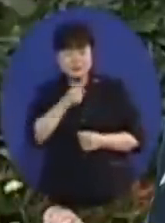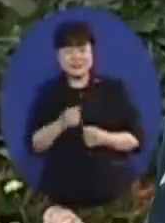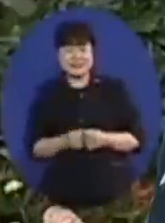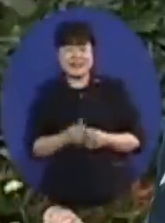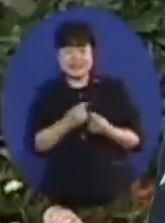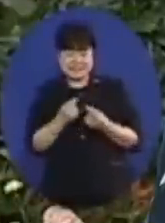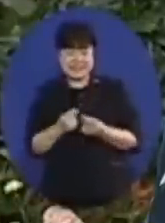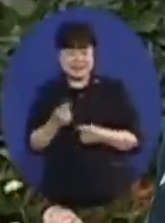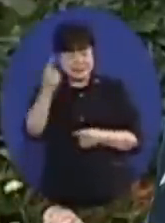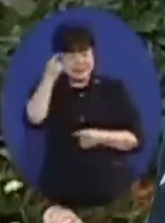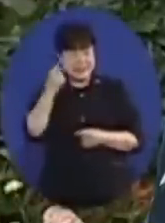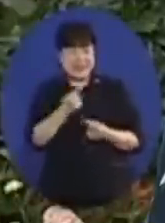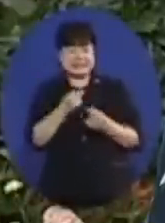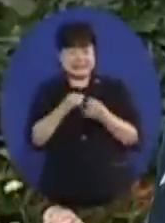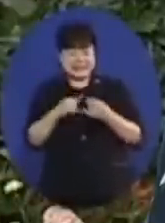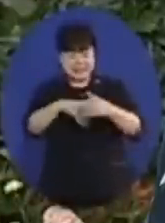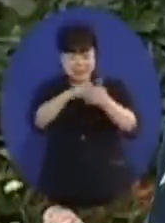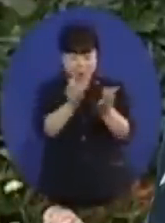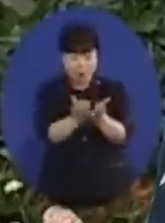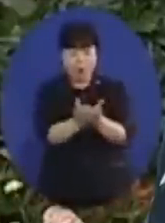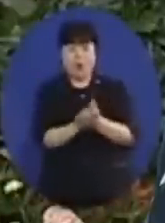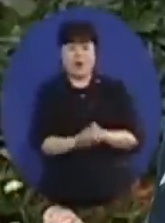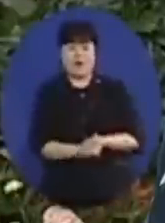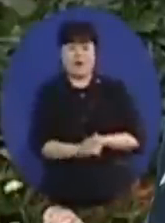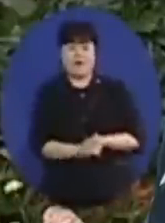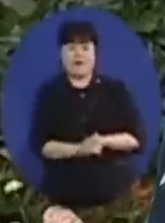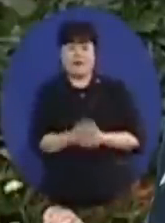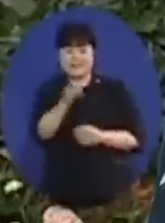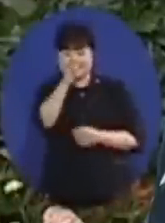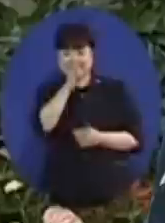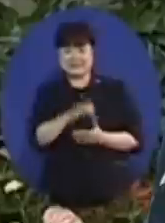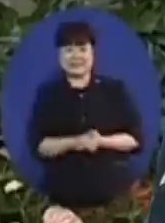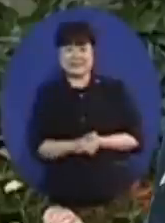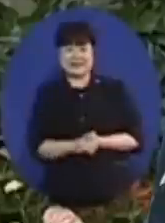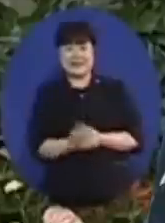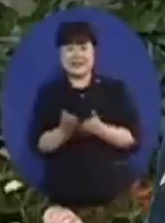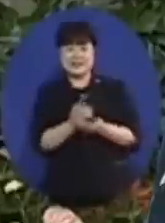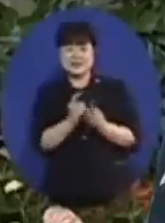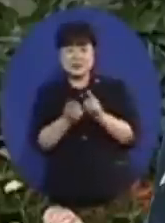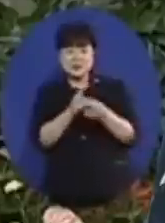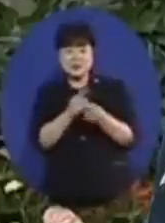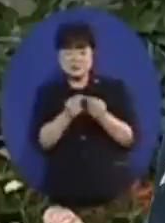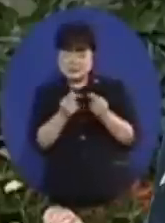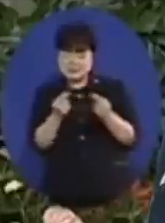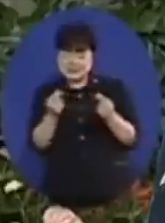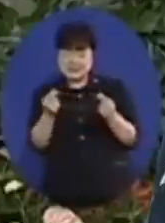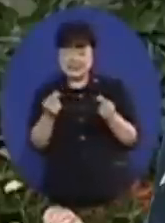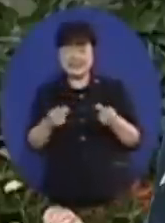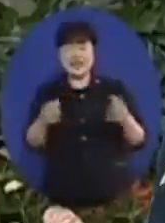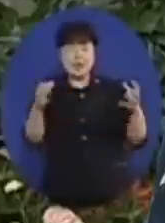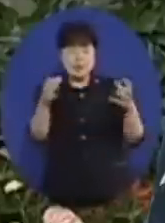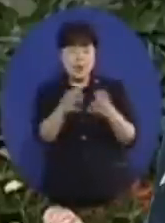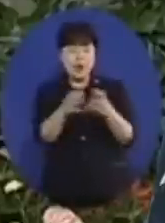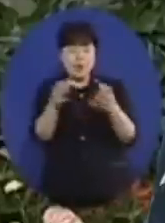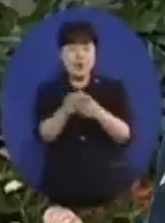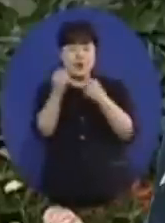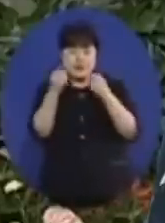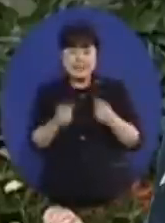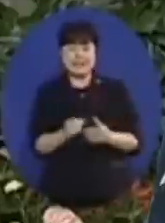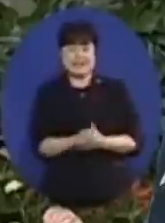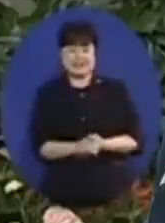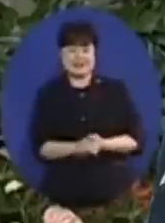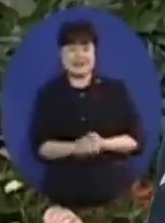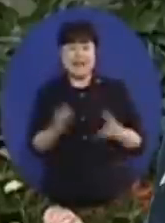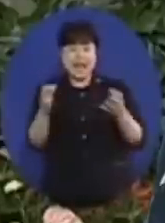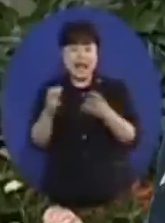사상이 같은 사람끼리 모입니다 유유상종하여 같은 무리가 함께